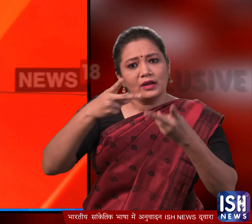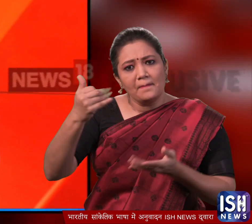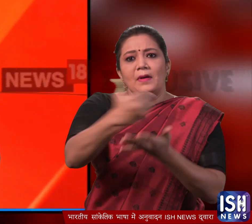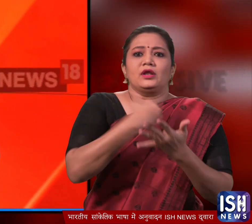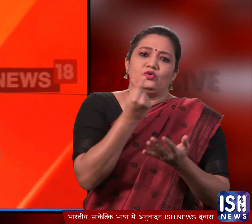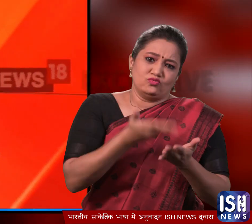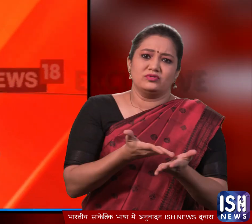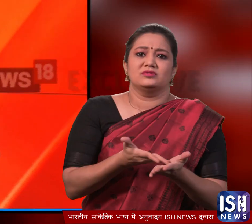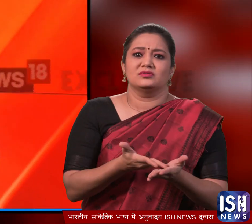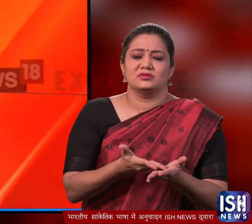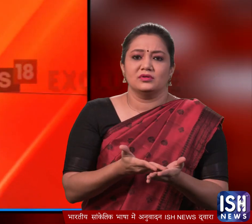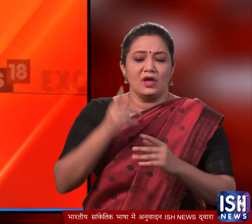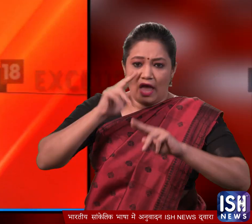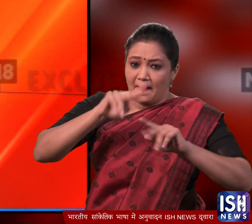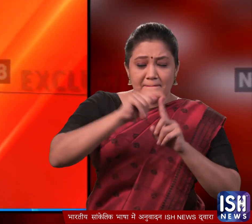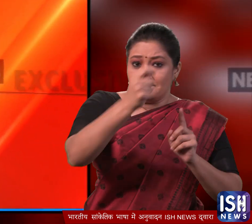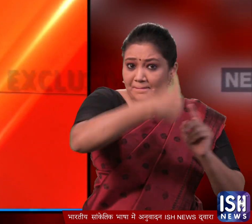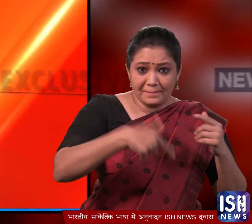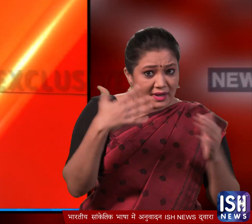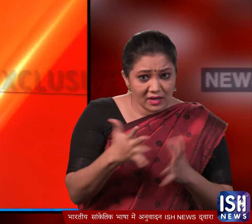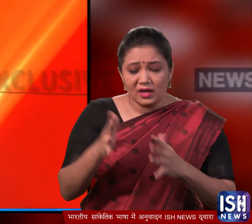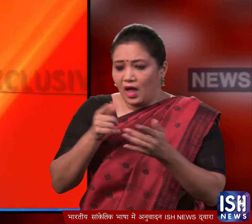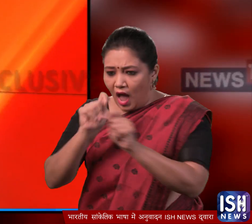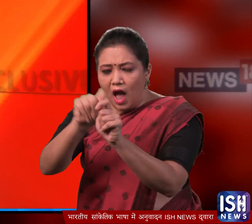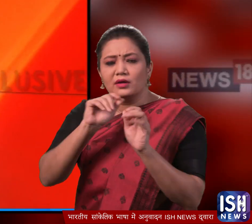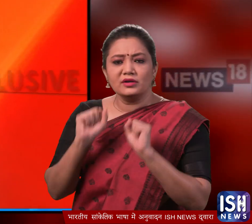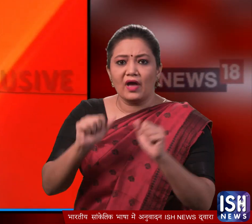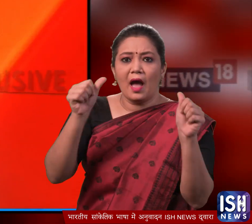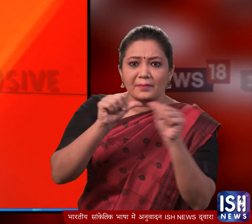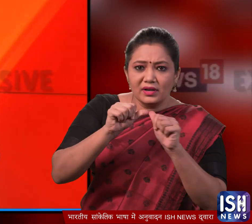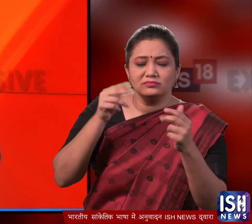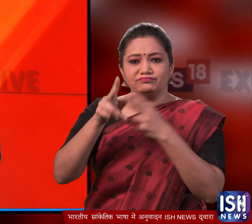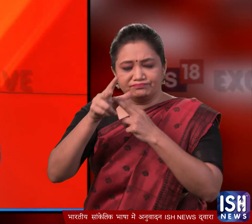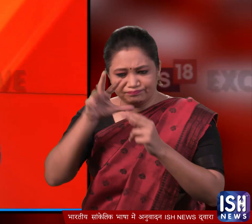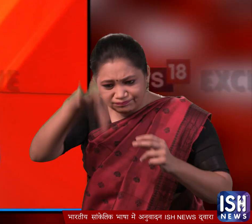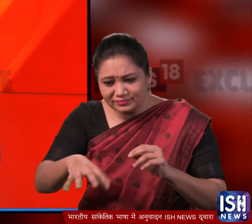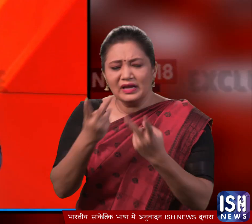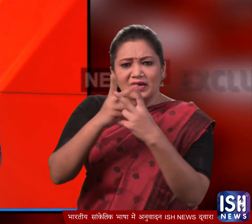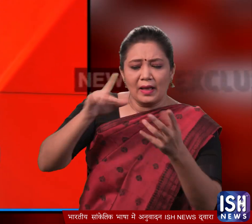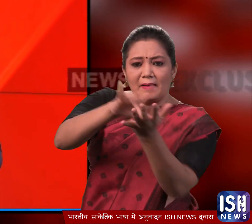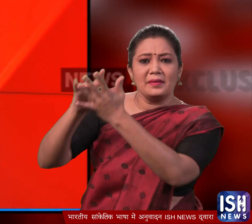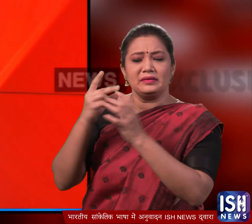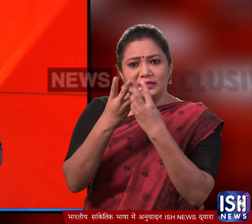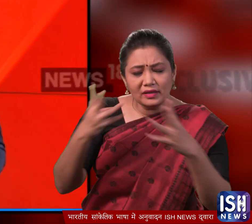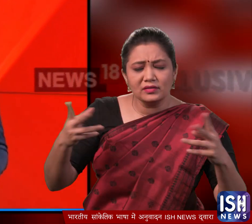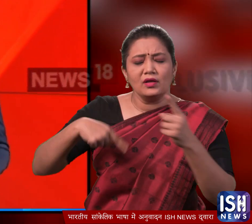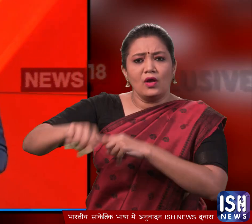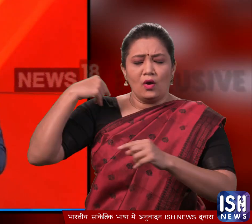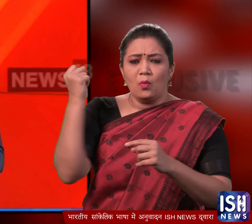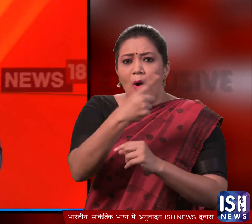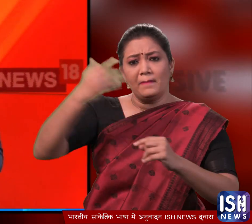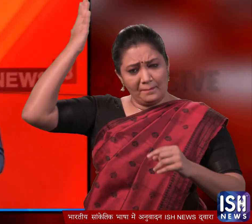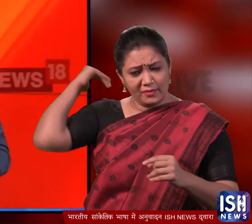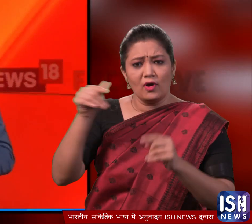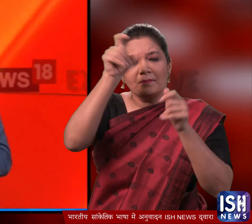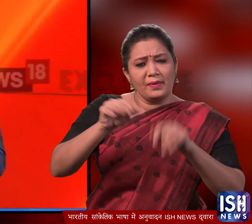के लिए पैसे जुटाए जाते हैं, जिनकी वसूली के लिए अंबाला शहर में नगर निगम, अंबाला छावनी में नगर परिषद और कैंटनमेंट बोर्ड में ने